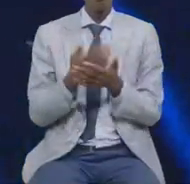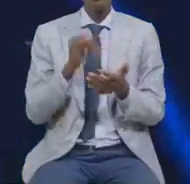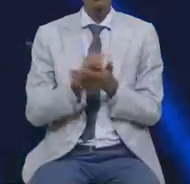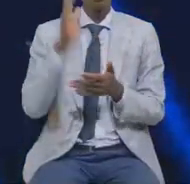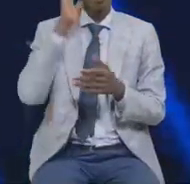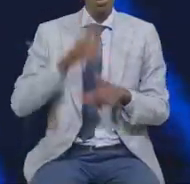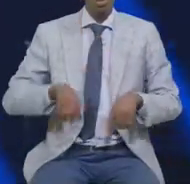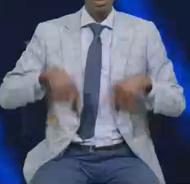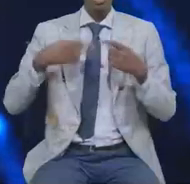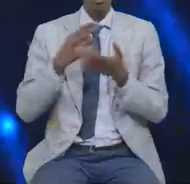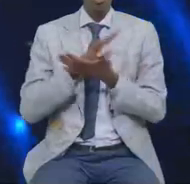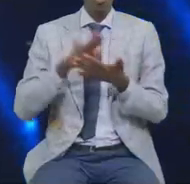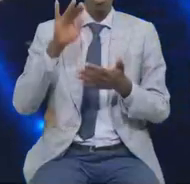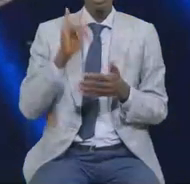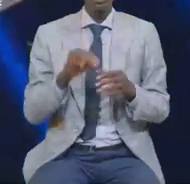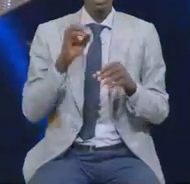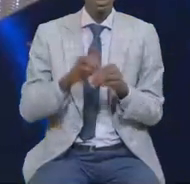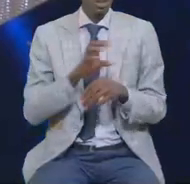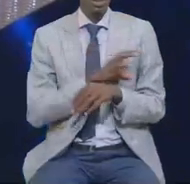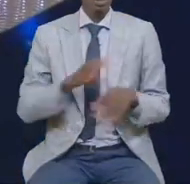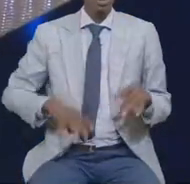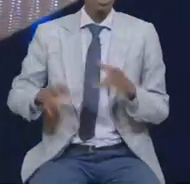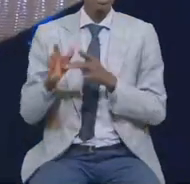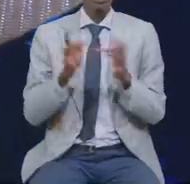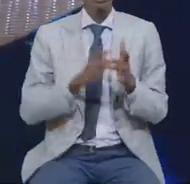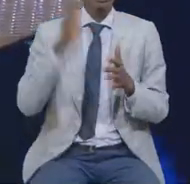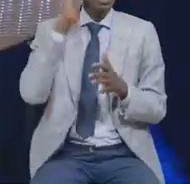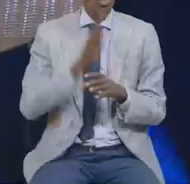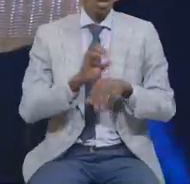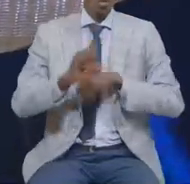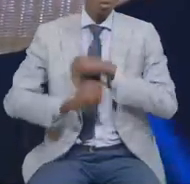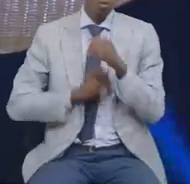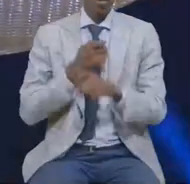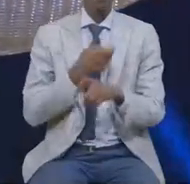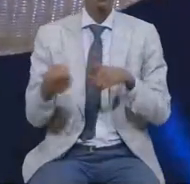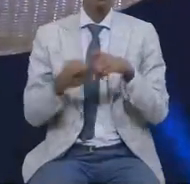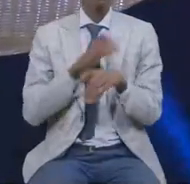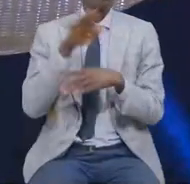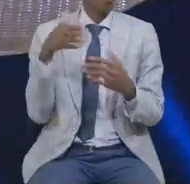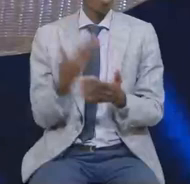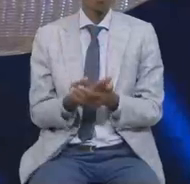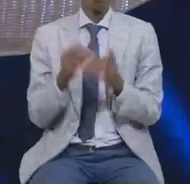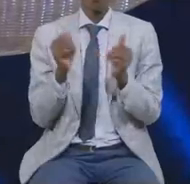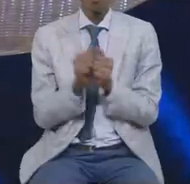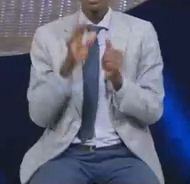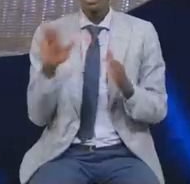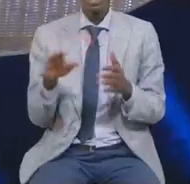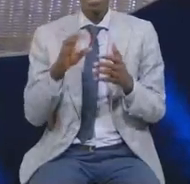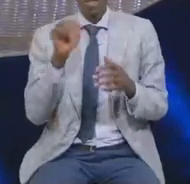pieusement en Jésus-Christ seront persécutés. tout, sans